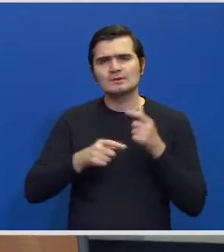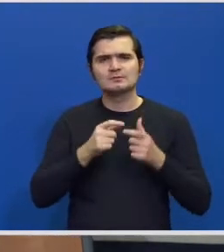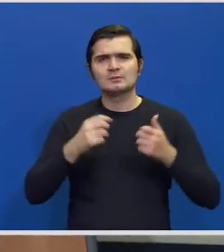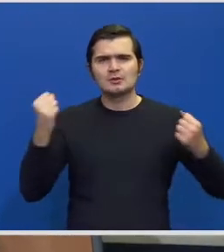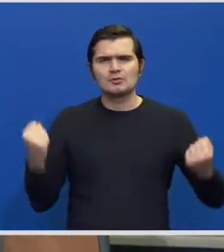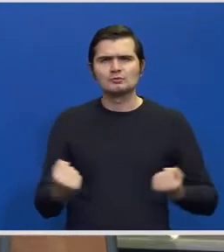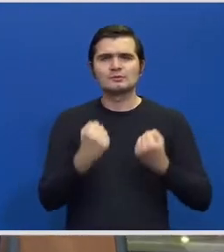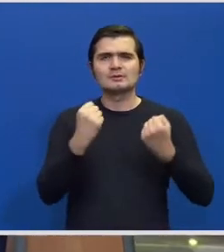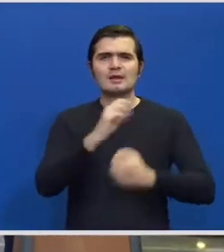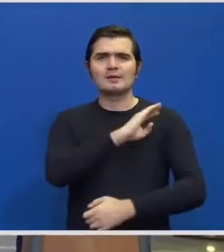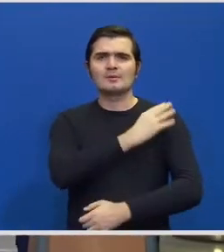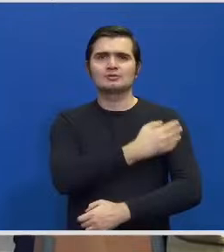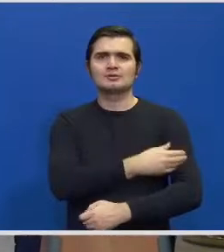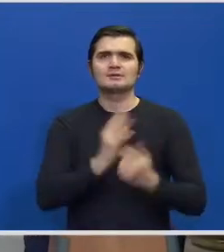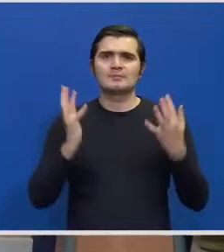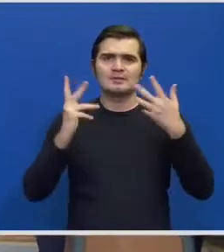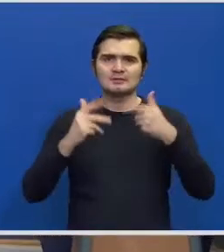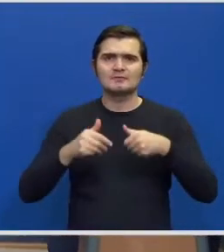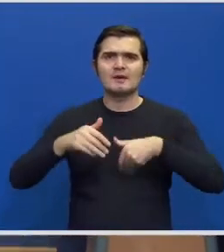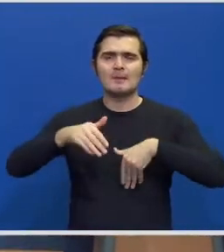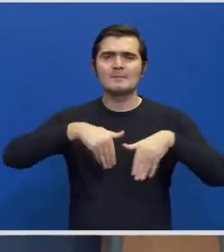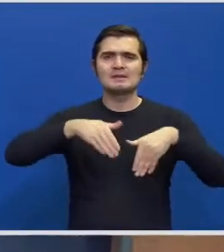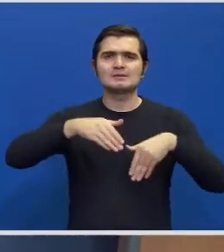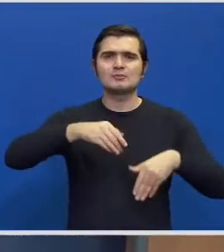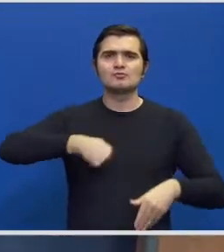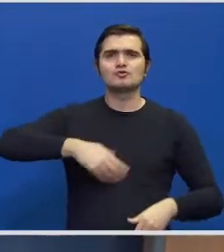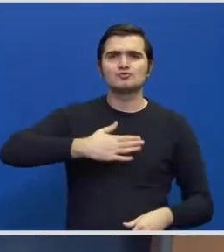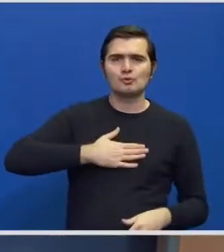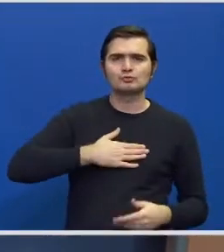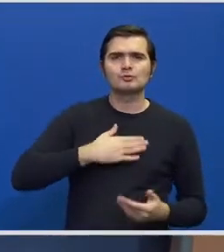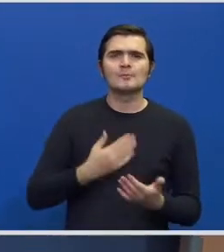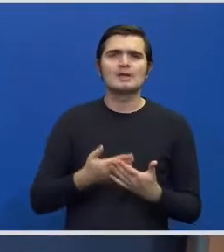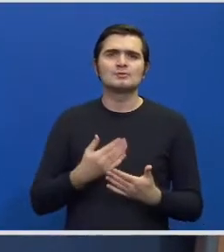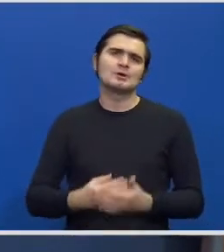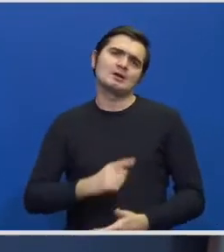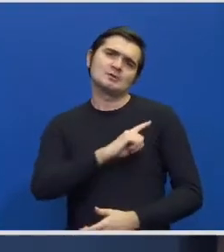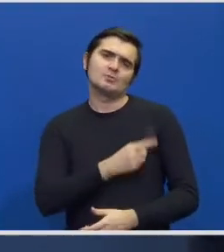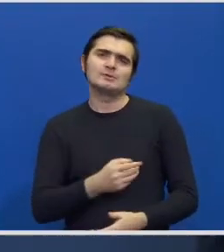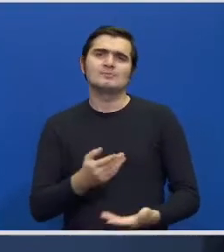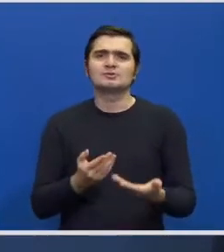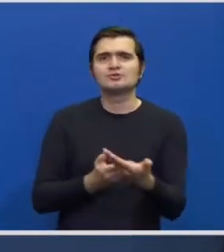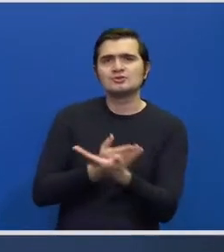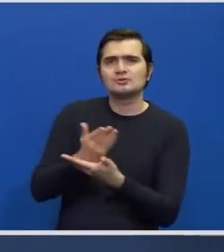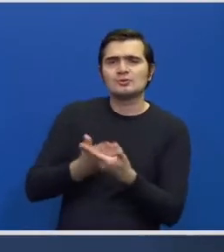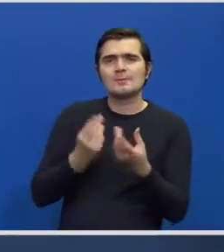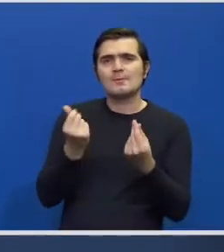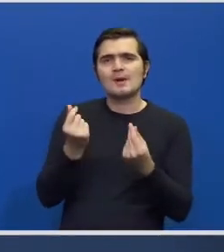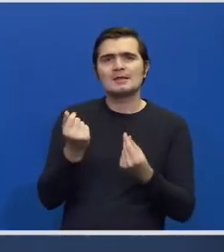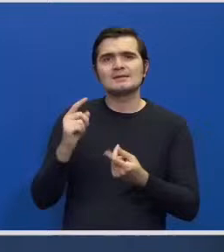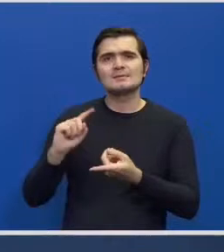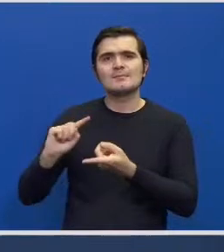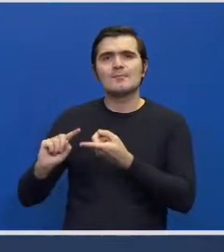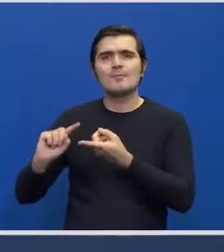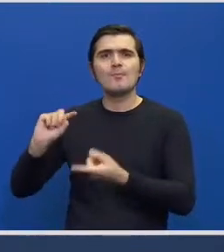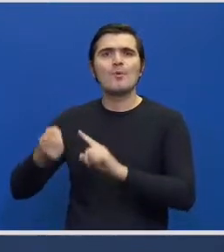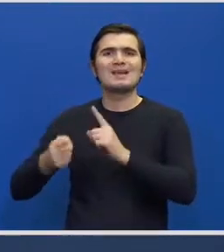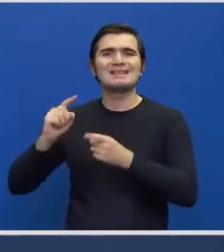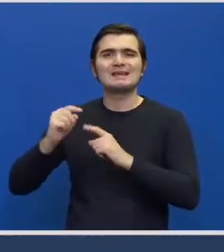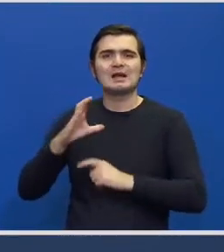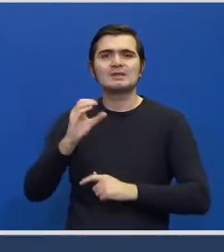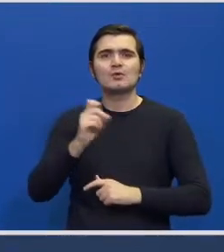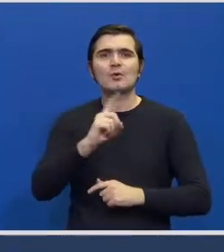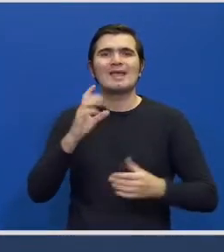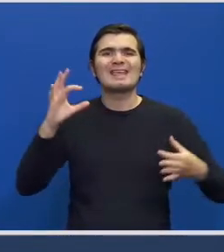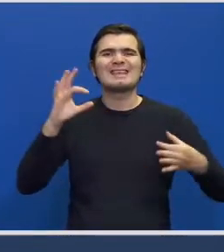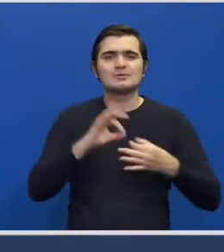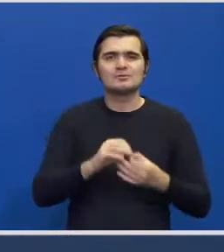privesc consolidarea capacității administrative a Ministerului nostru pentru a putea gestiona banii din politica